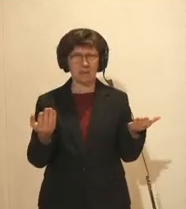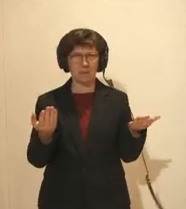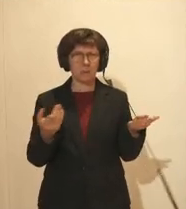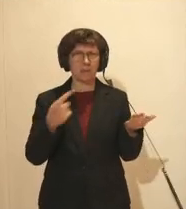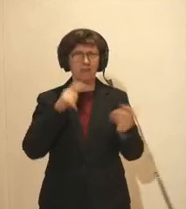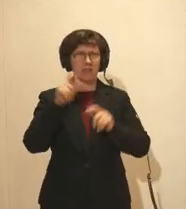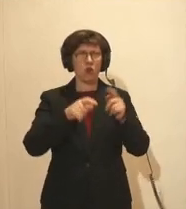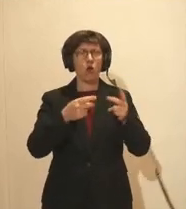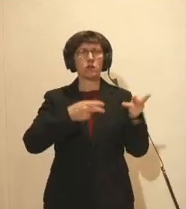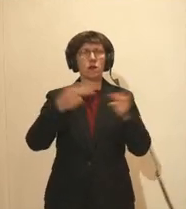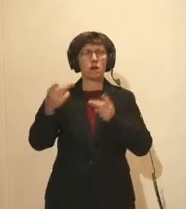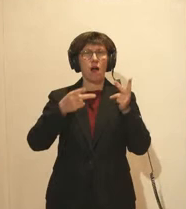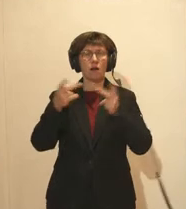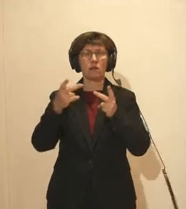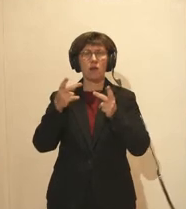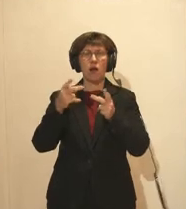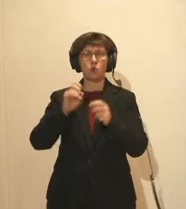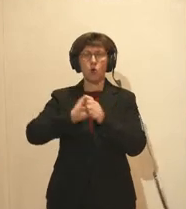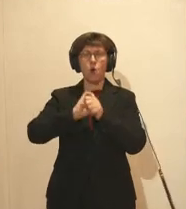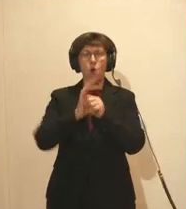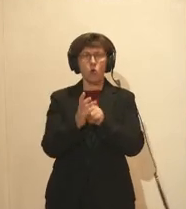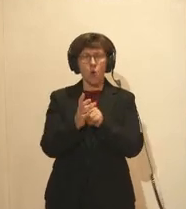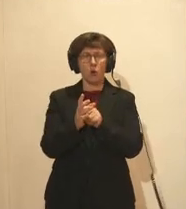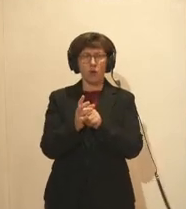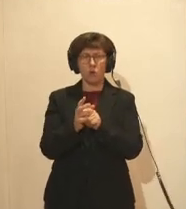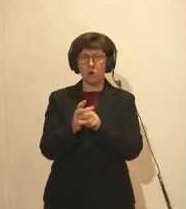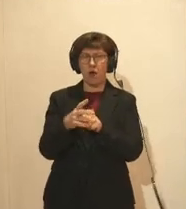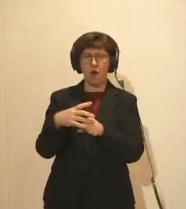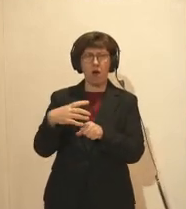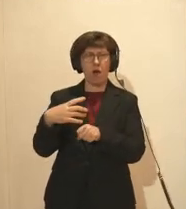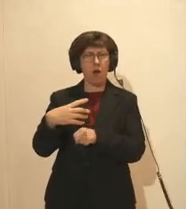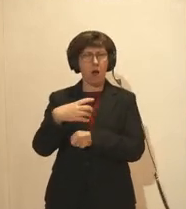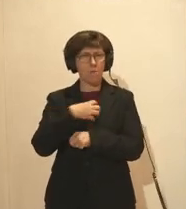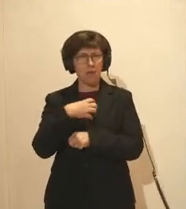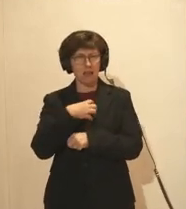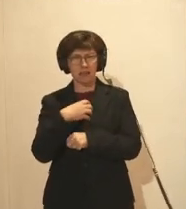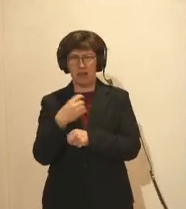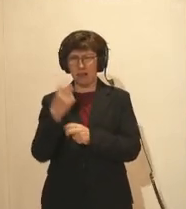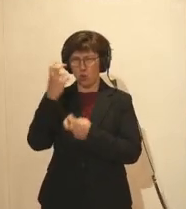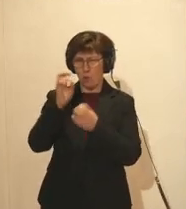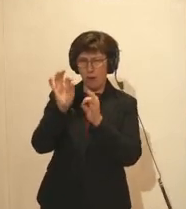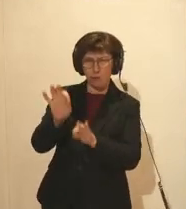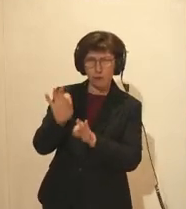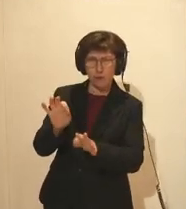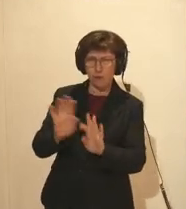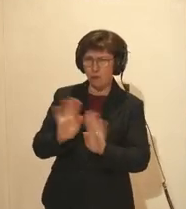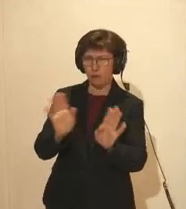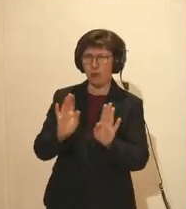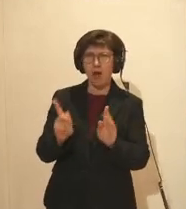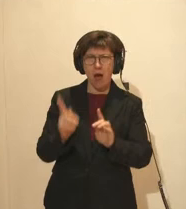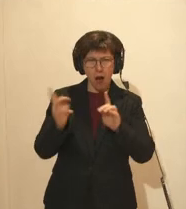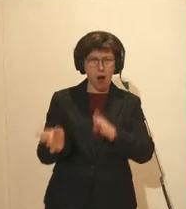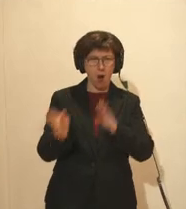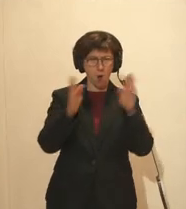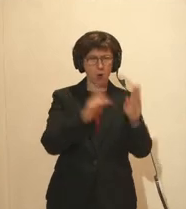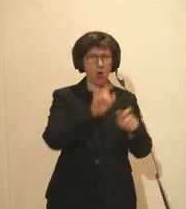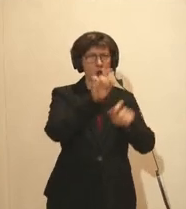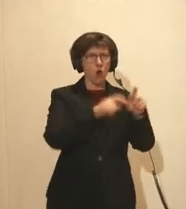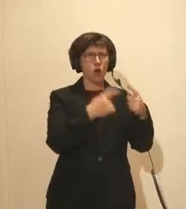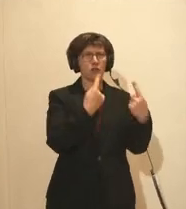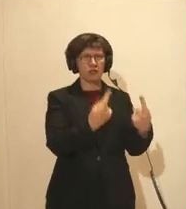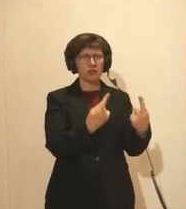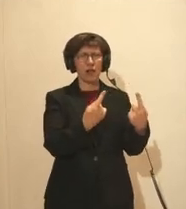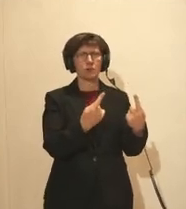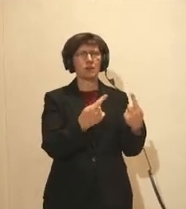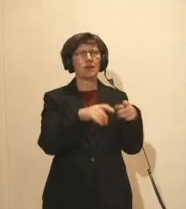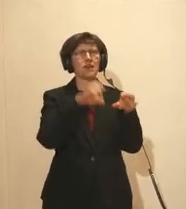sich um die kopie 18 patienten sondern auch die dort an